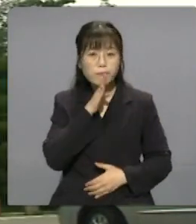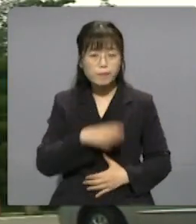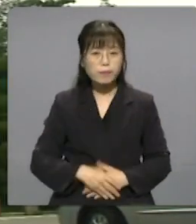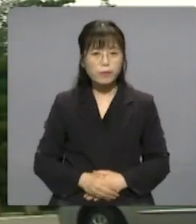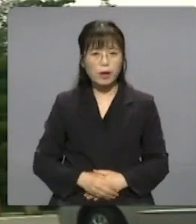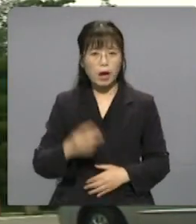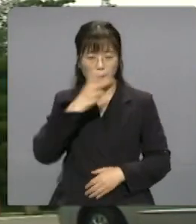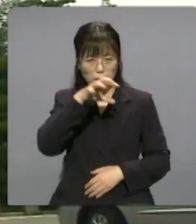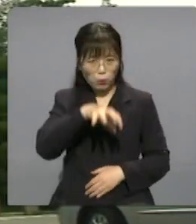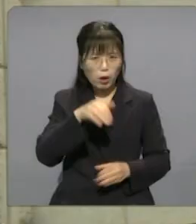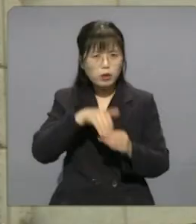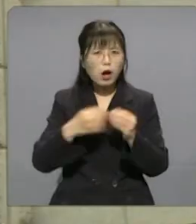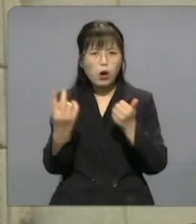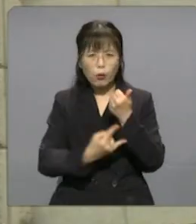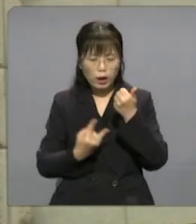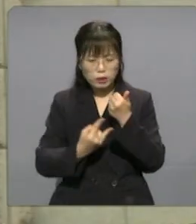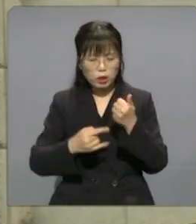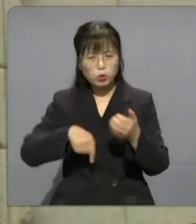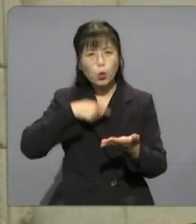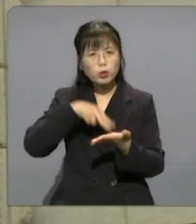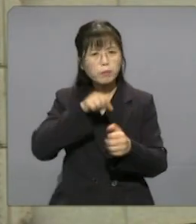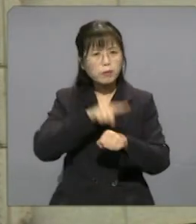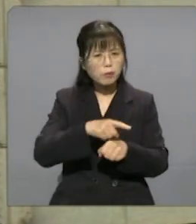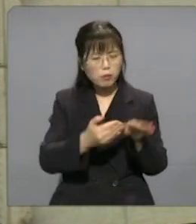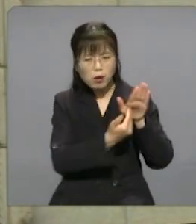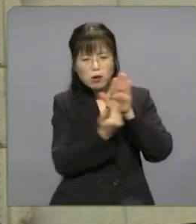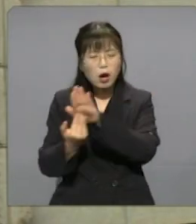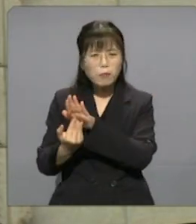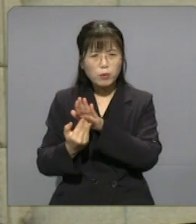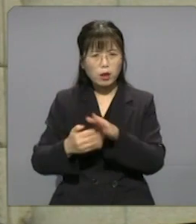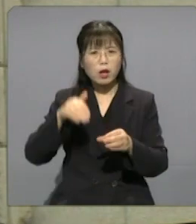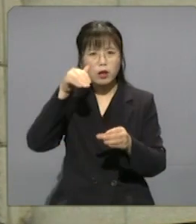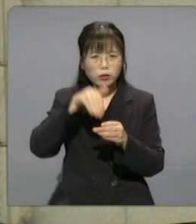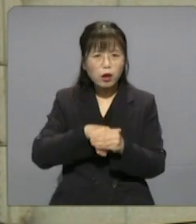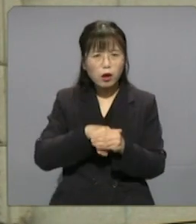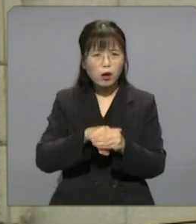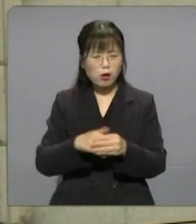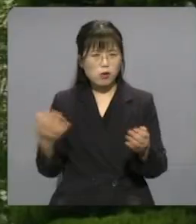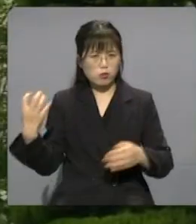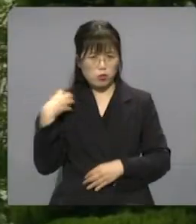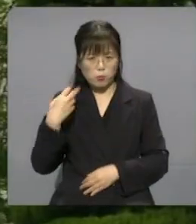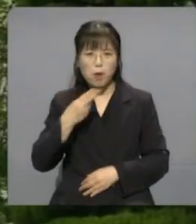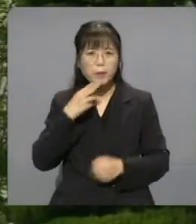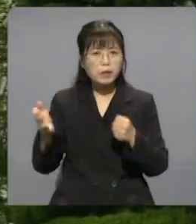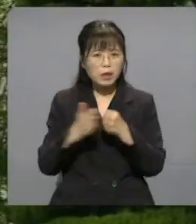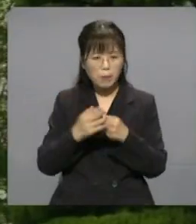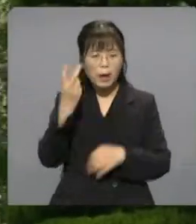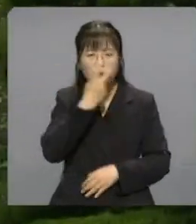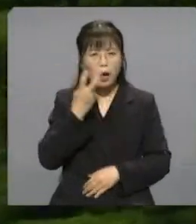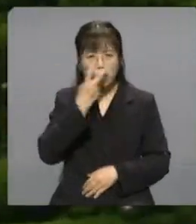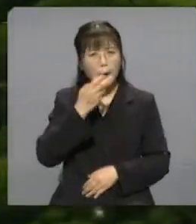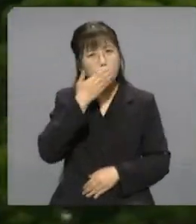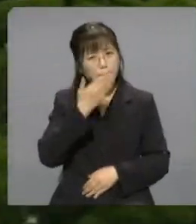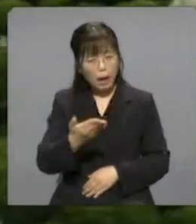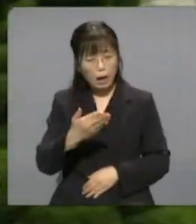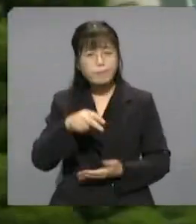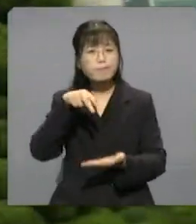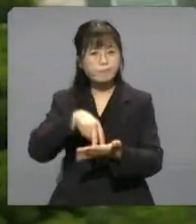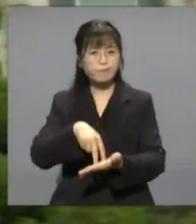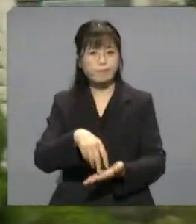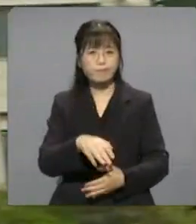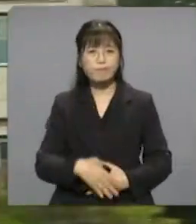감사원은 선관위가 독립성을 이유로 거부하는 선거 직무에 해당하지 않아 감사가 가능하다는